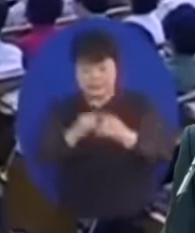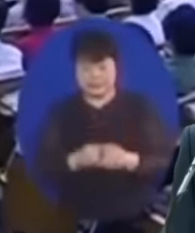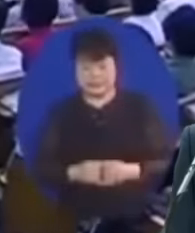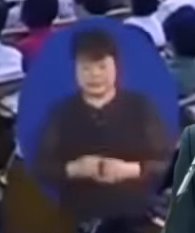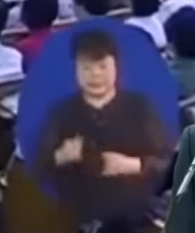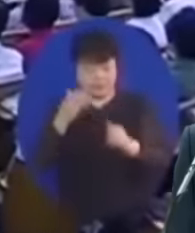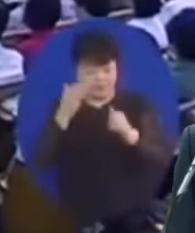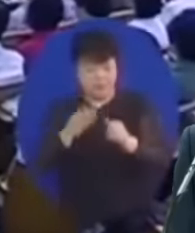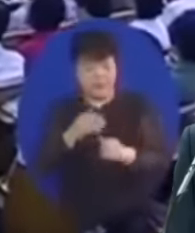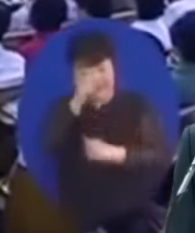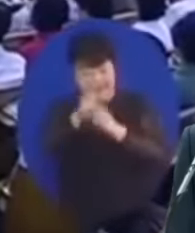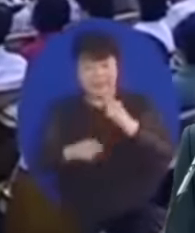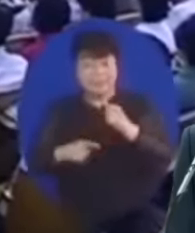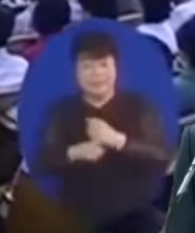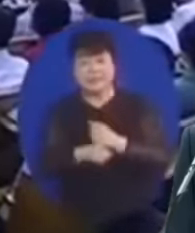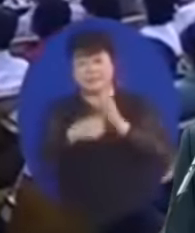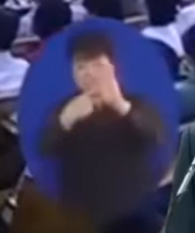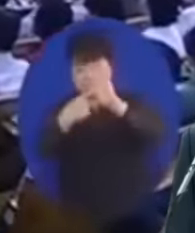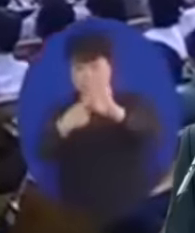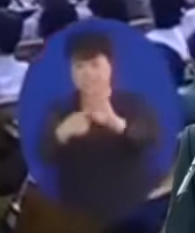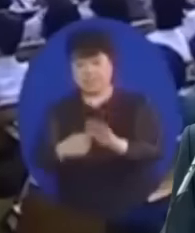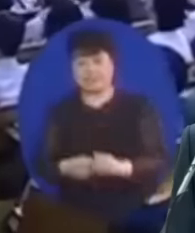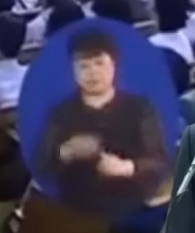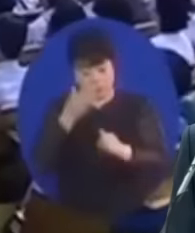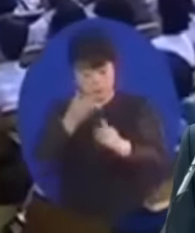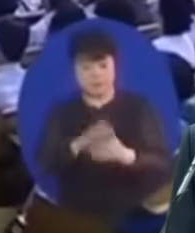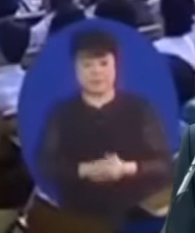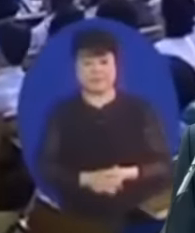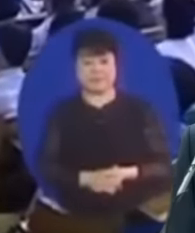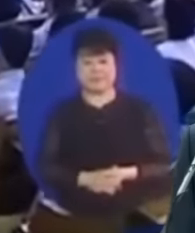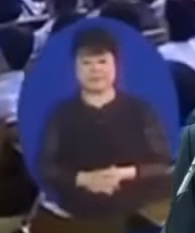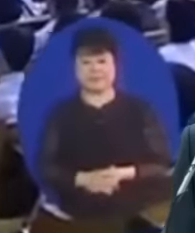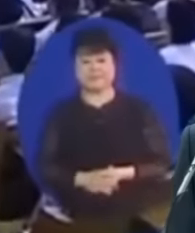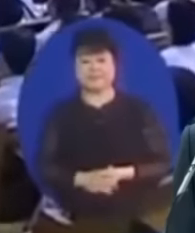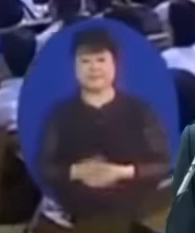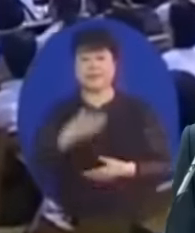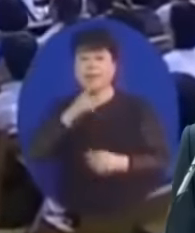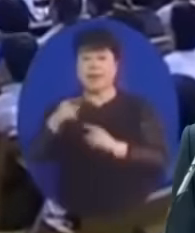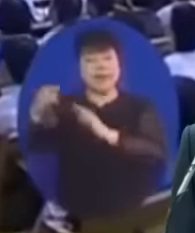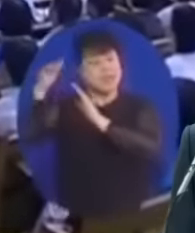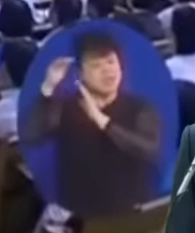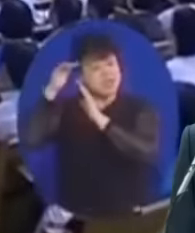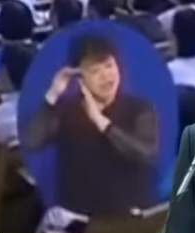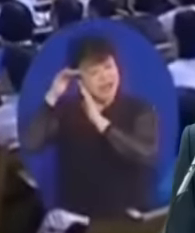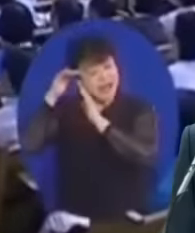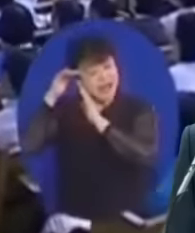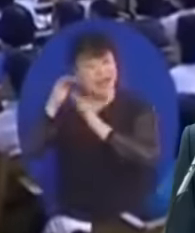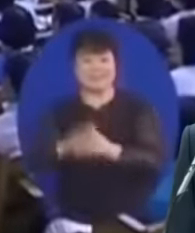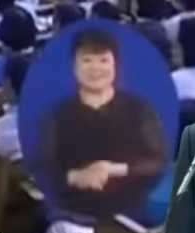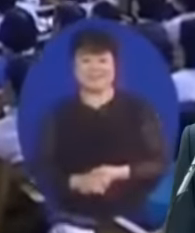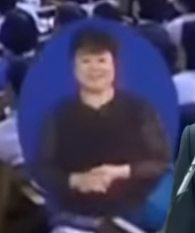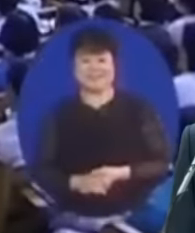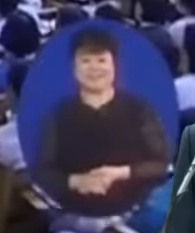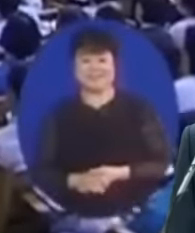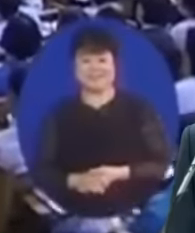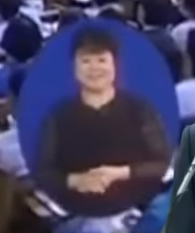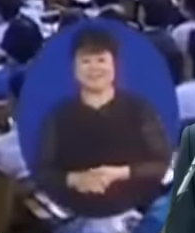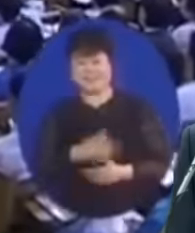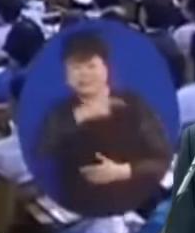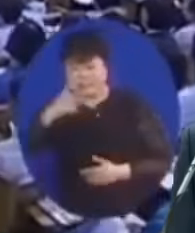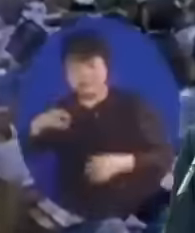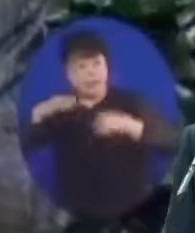향하여 하나님의 뜻을 전달하는 확성기라고 말하는 것입니다. 내 말에 귀를 기울이라! 확성기로